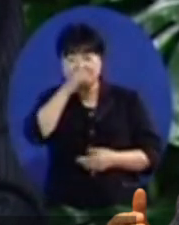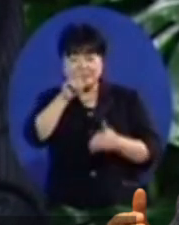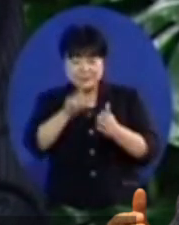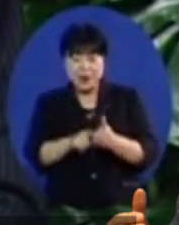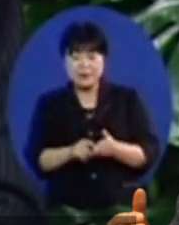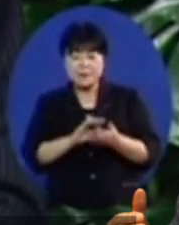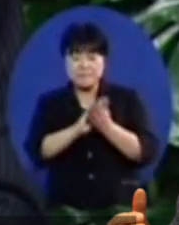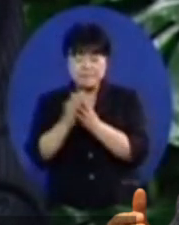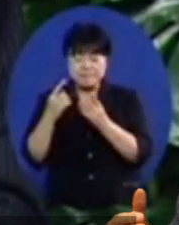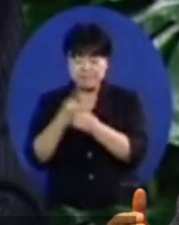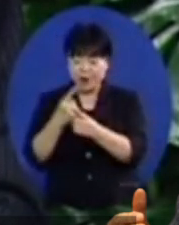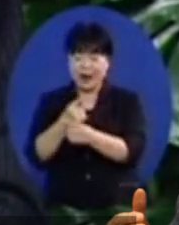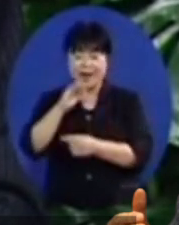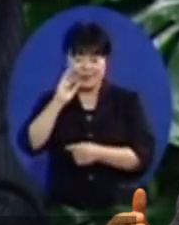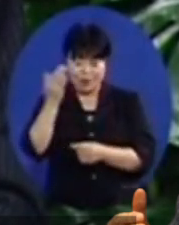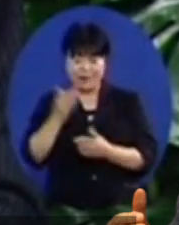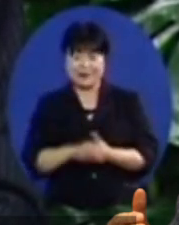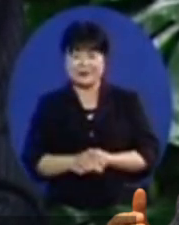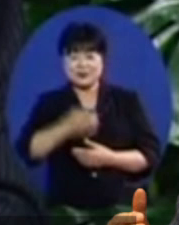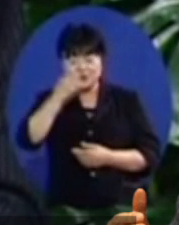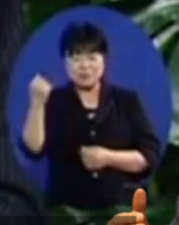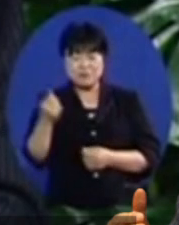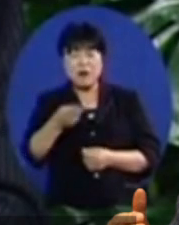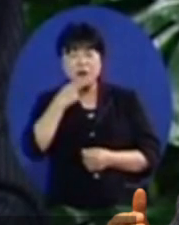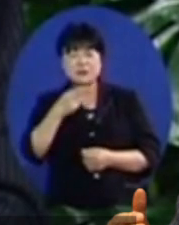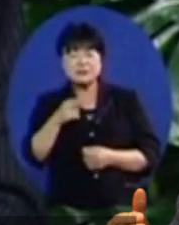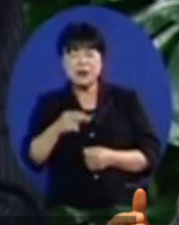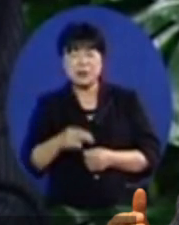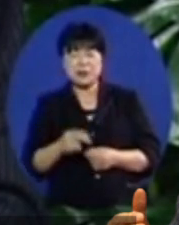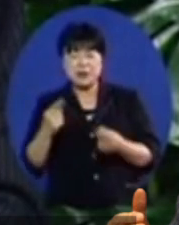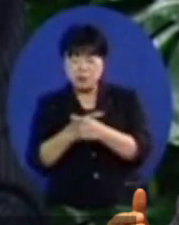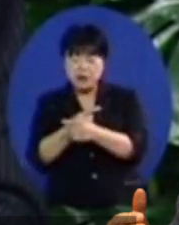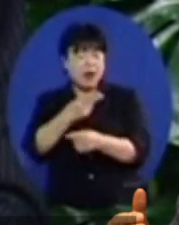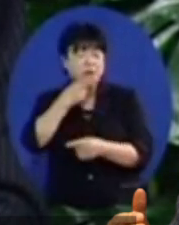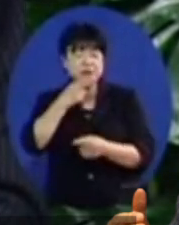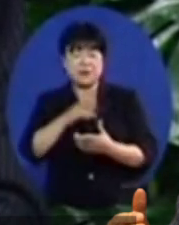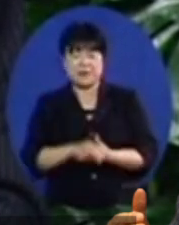변화가 다가오는 것입니다. 꿈을 갖지 않으면 변화가 다가오지 않아요.